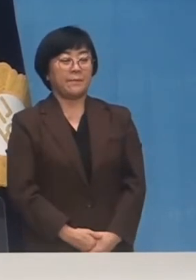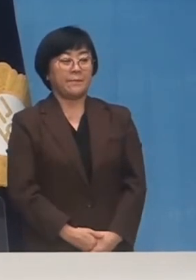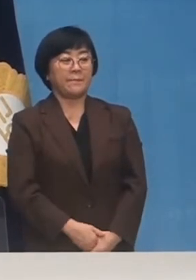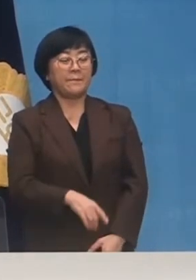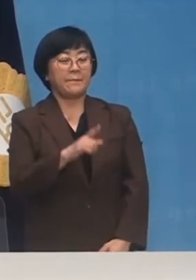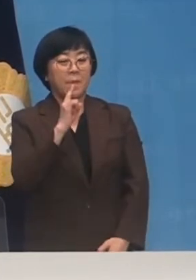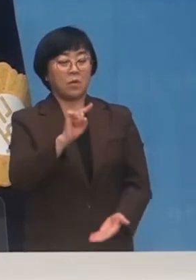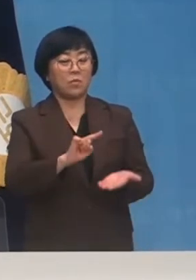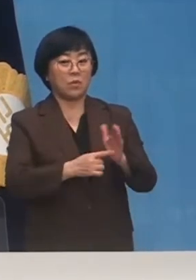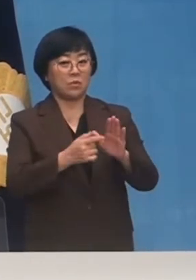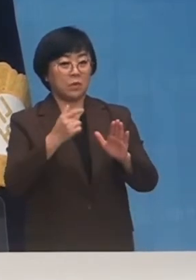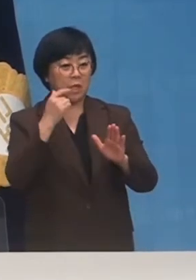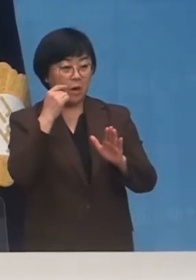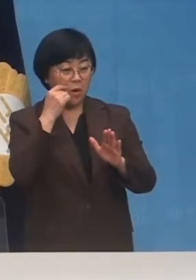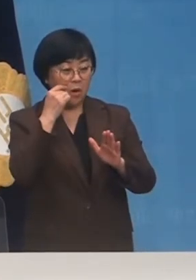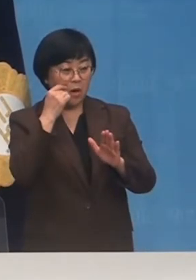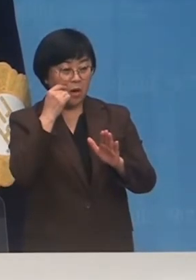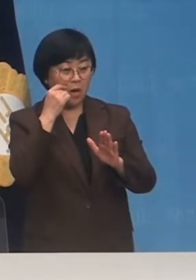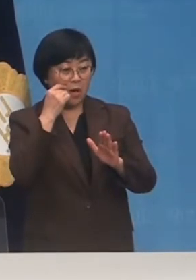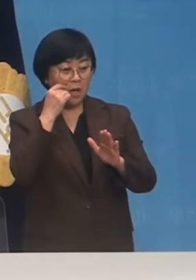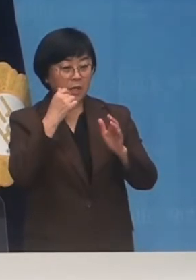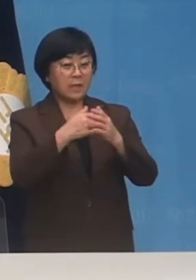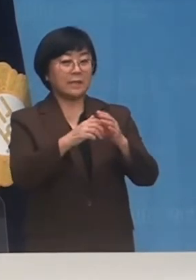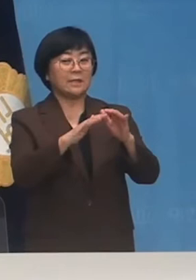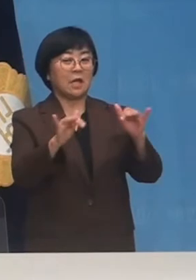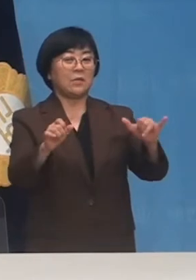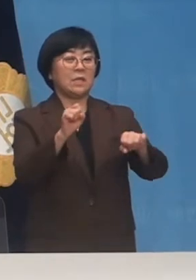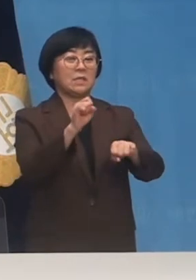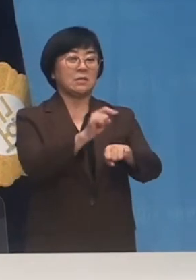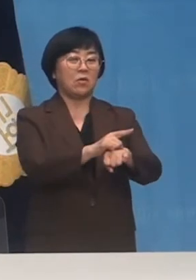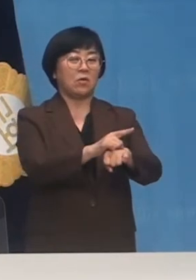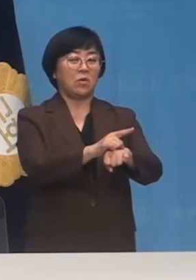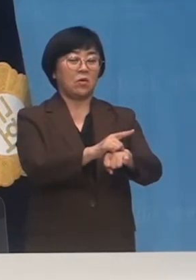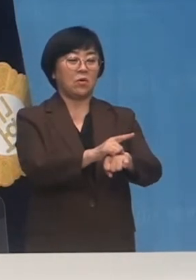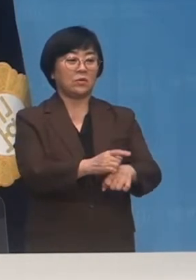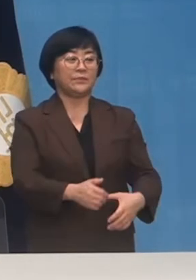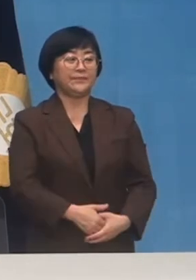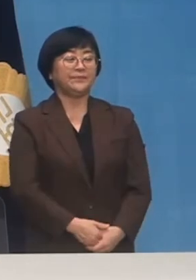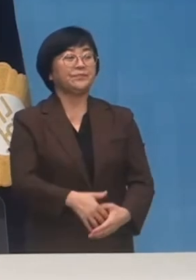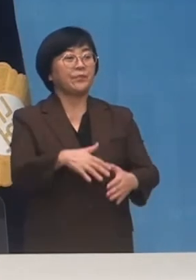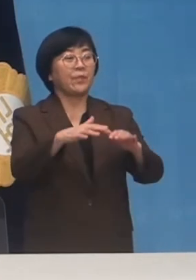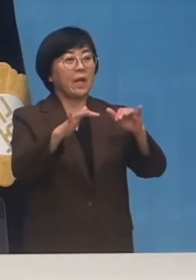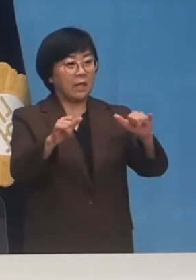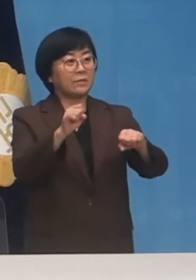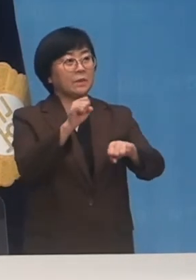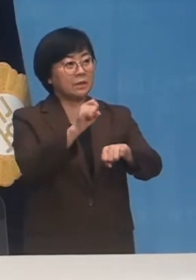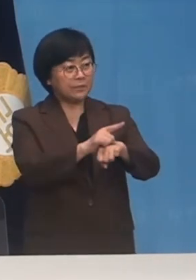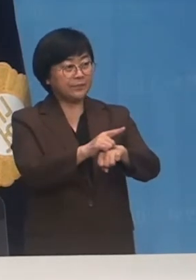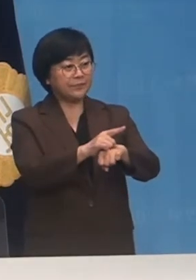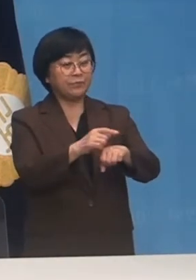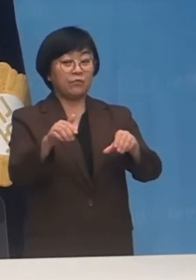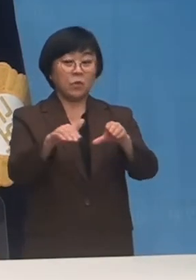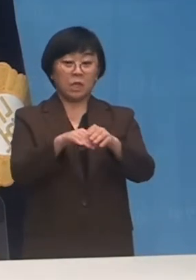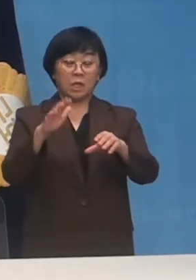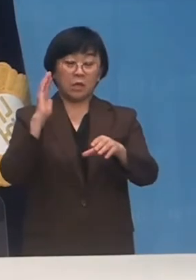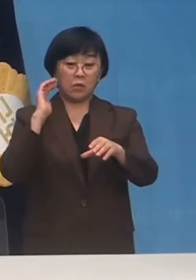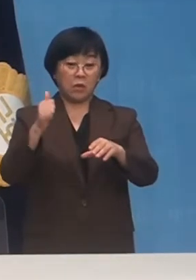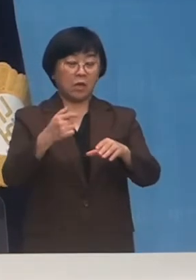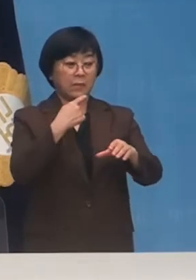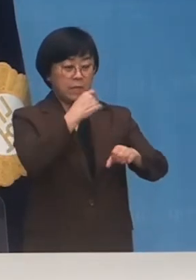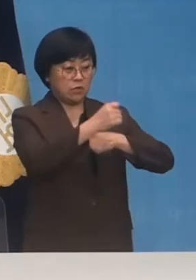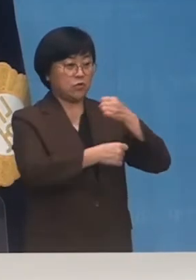것도 없이 그 사람의 인성이다. 그런데 문재인 대통령과